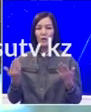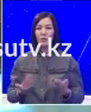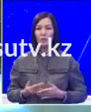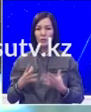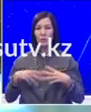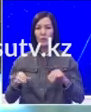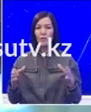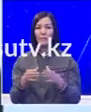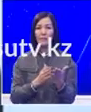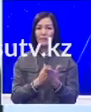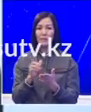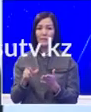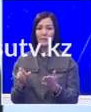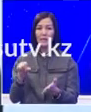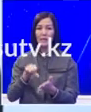бірлестігінің де өкілі қатысты.